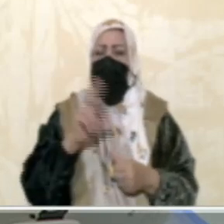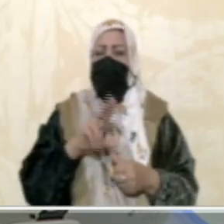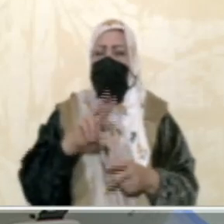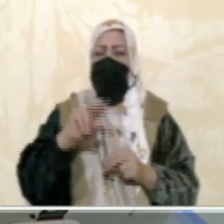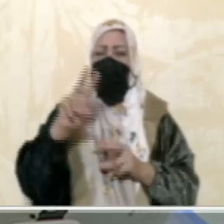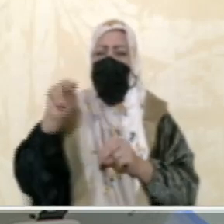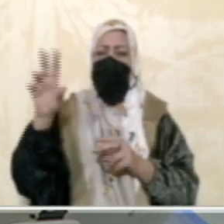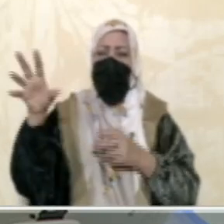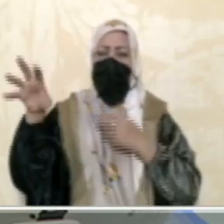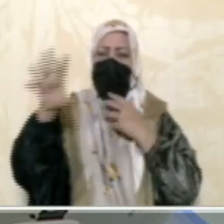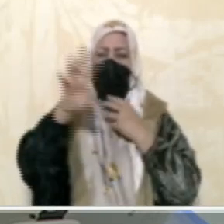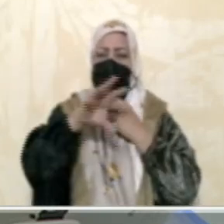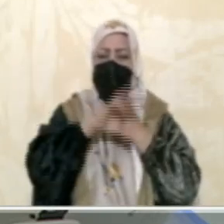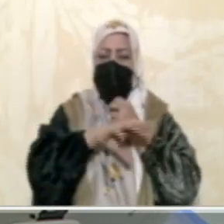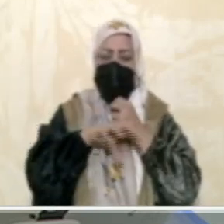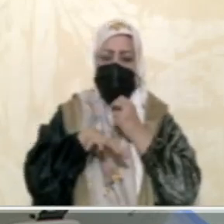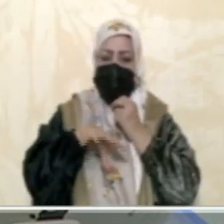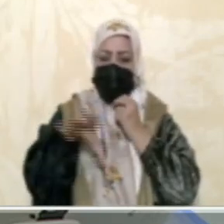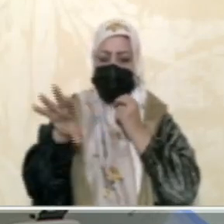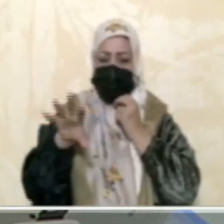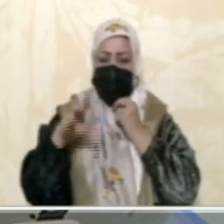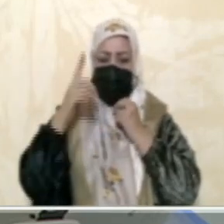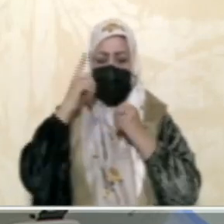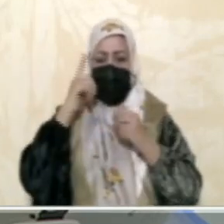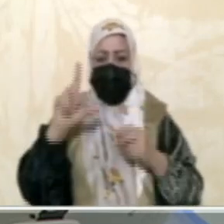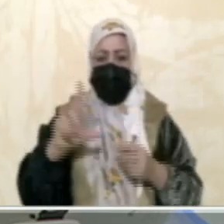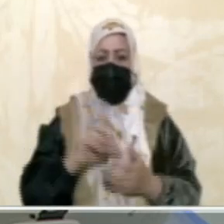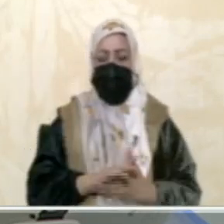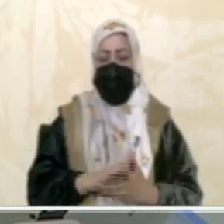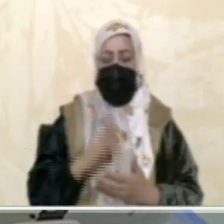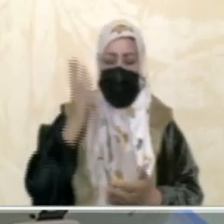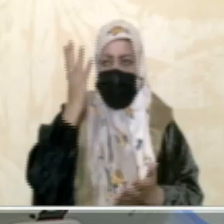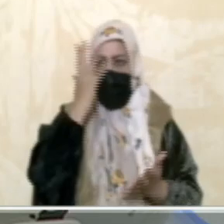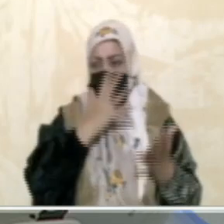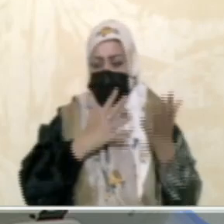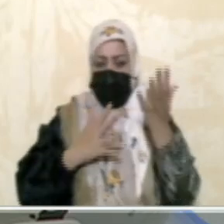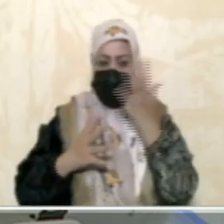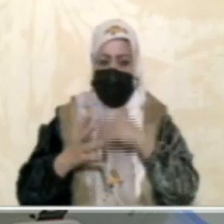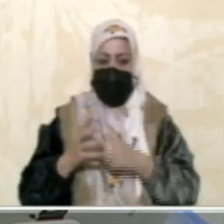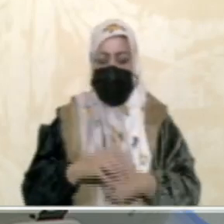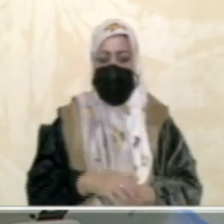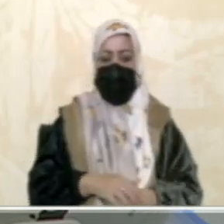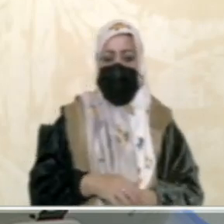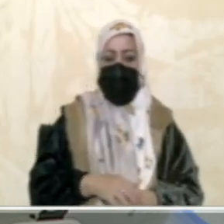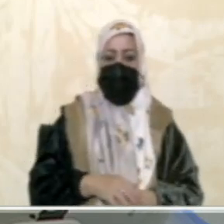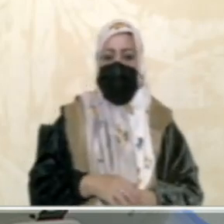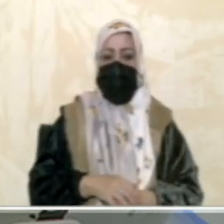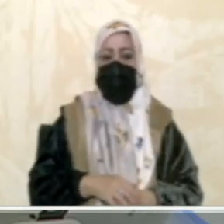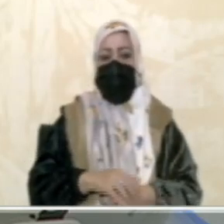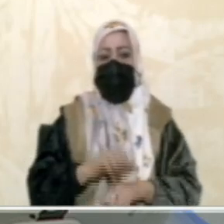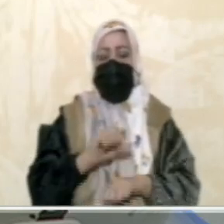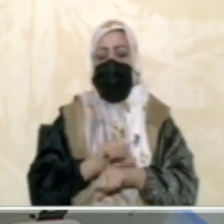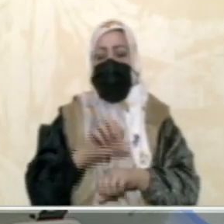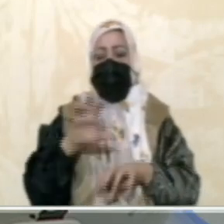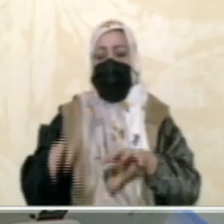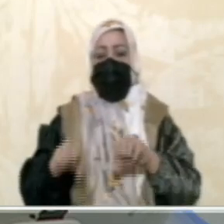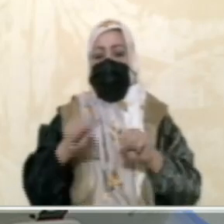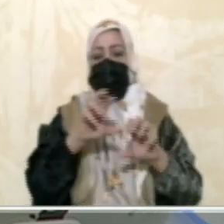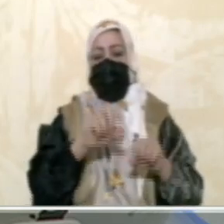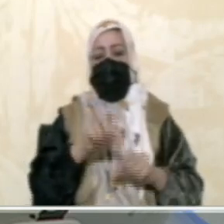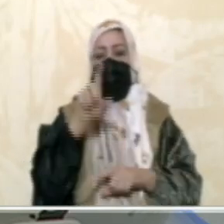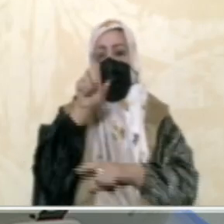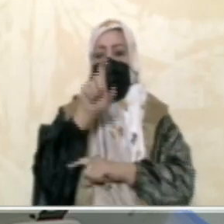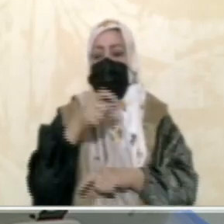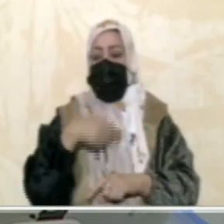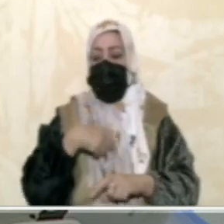وهو ظاهره حجز الاماكن في المسجد لصلاه التراويح او غيرها